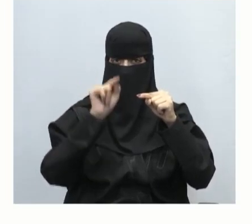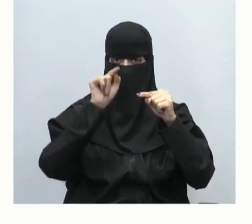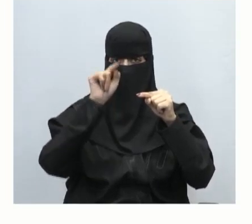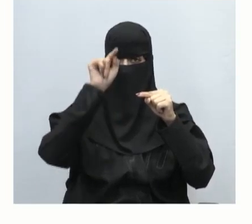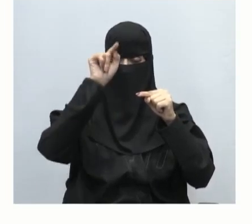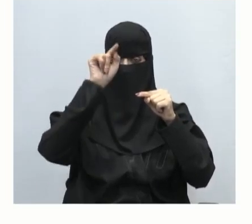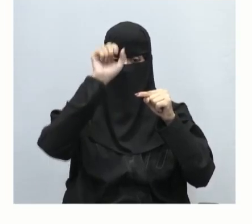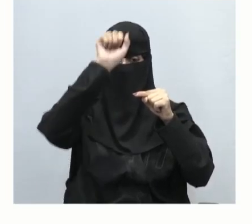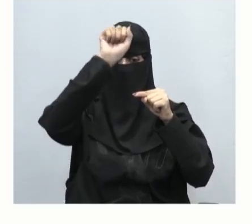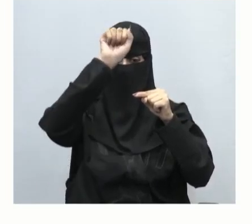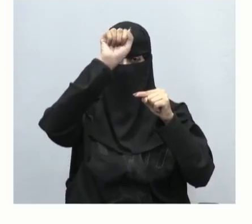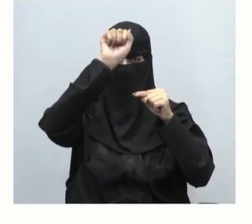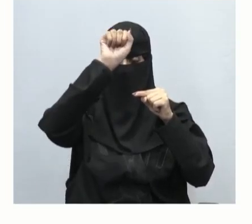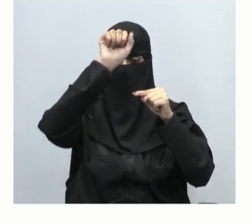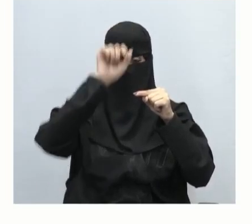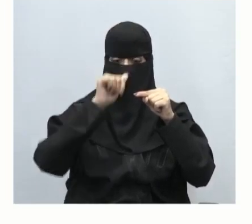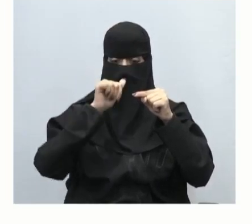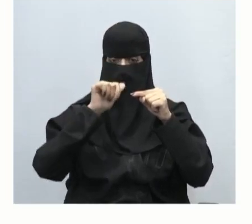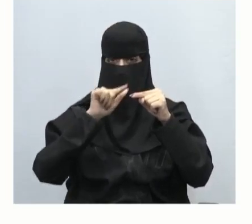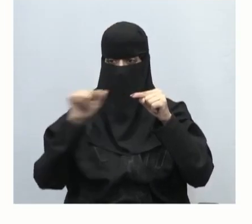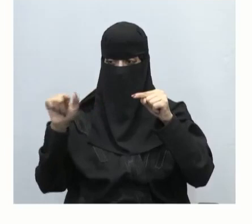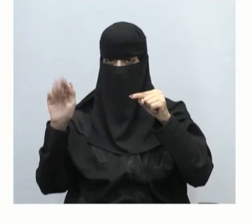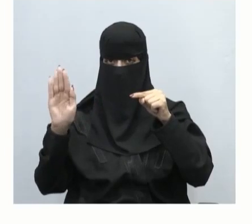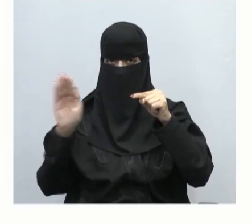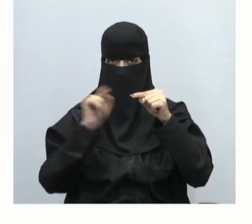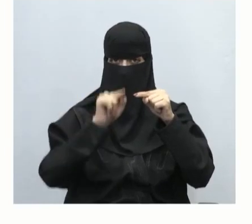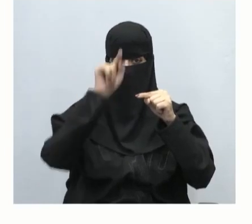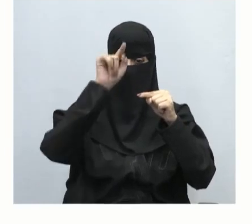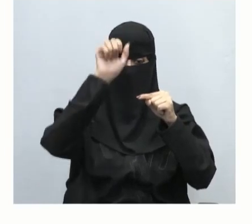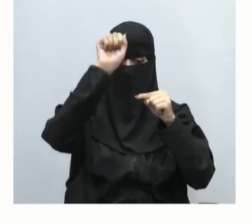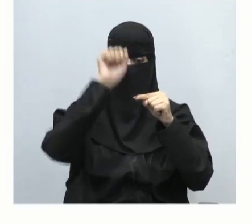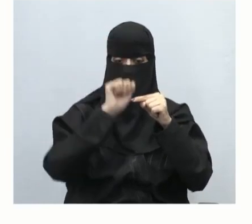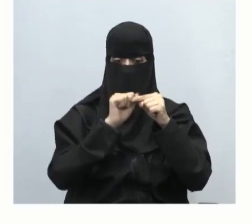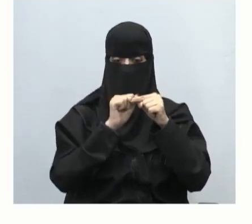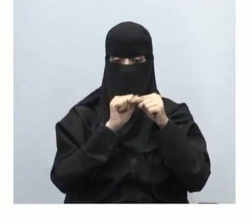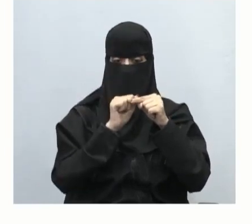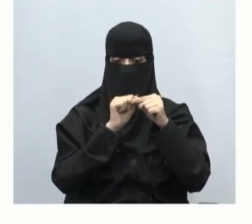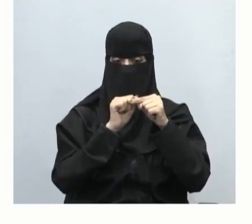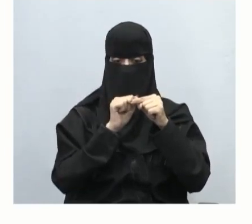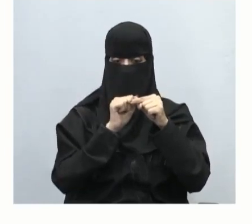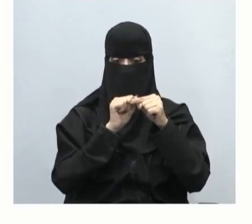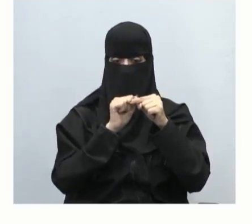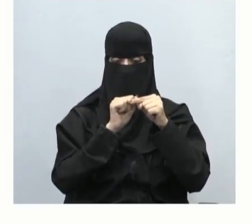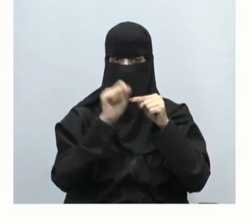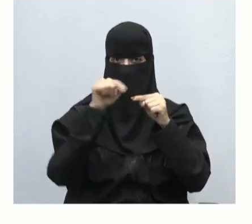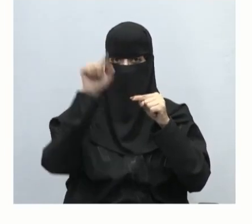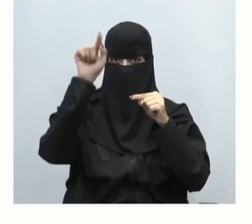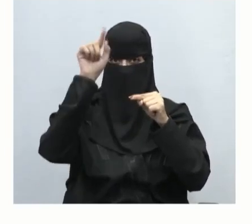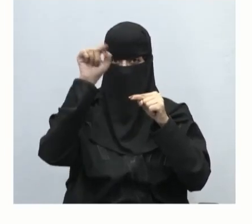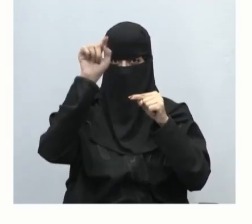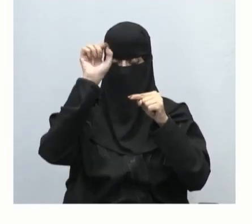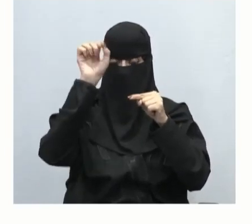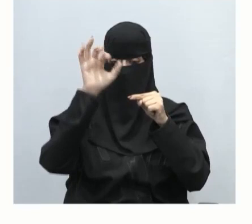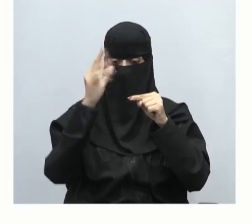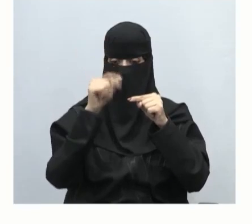اذا اربعه موجبه نرتفع للاعلى اربع وحدات واح 2 3 4 ه هذه هي